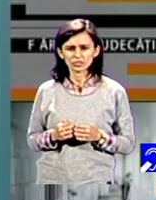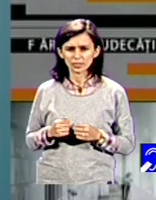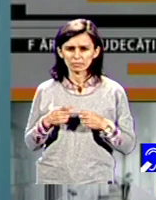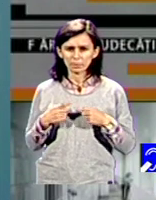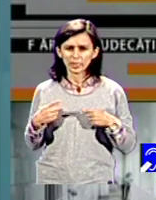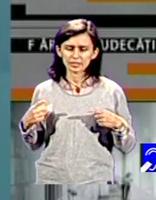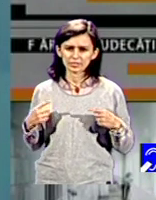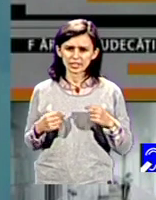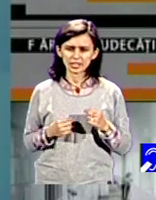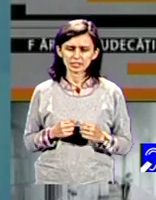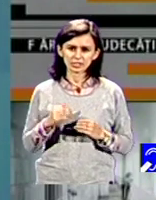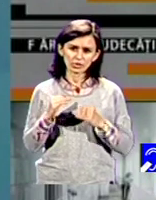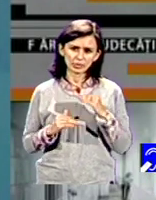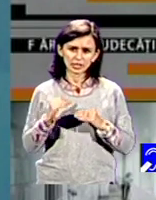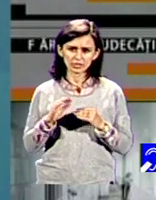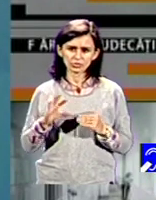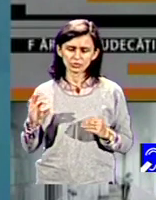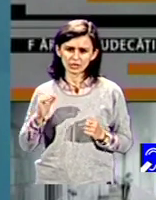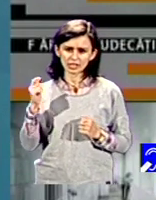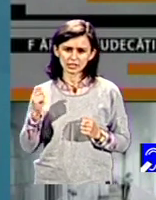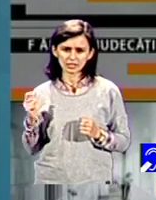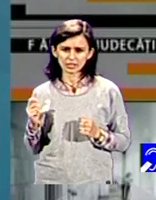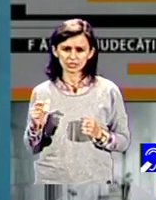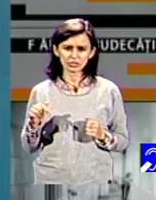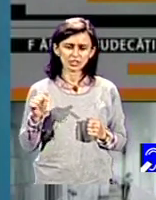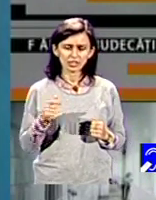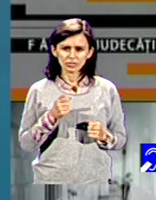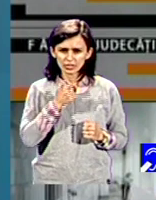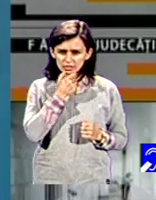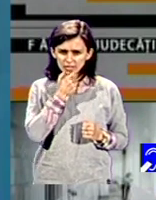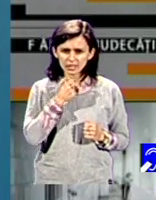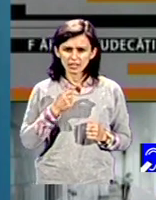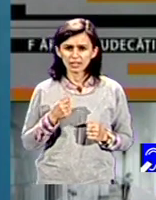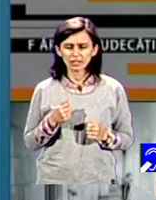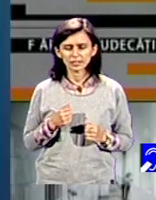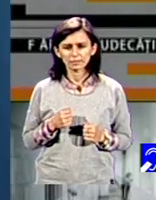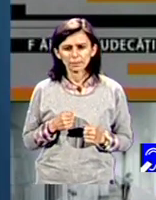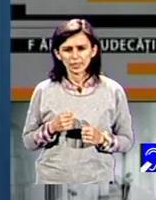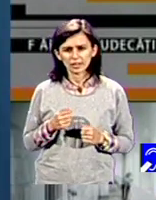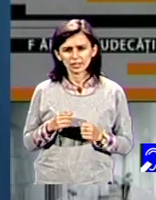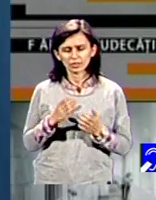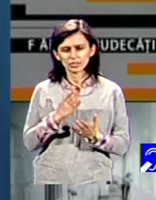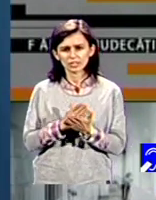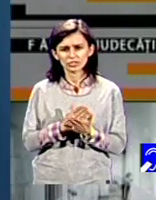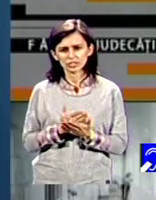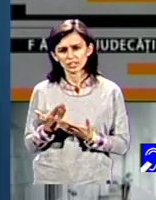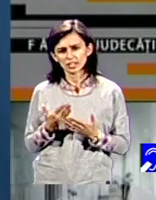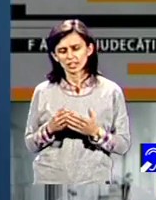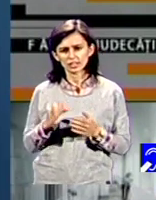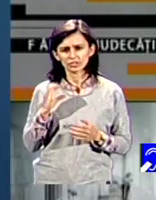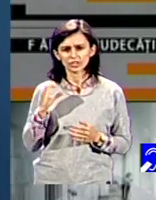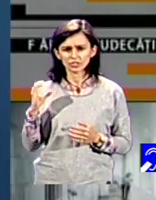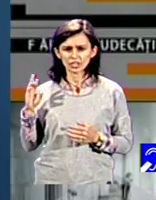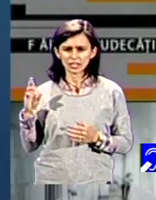diferență de alte țări în sfârșit În vara acestui an o decizie CCR care ne spune că punerea sub interdicție adică